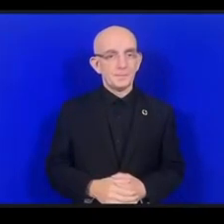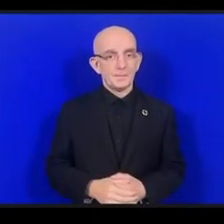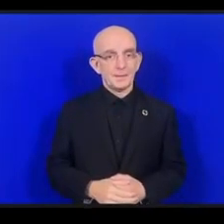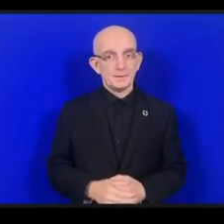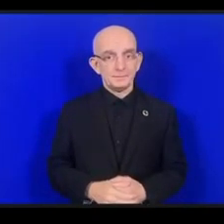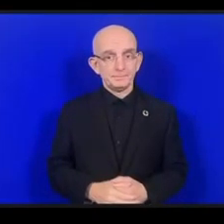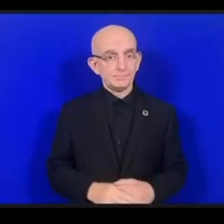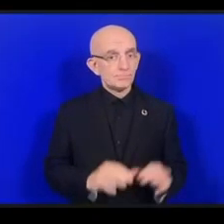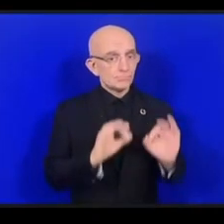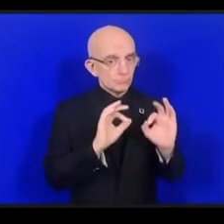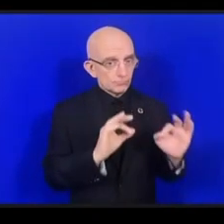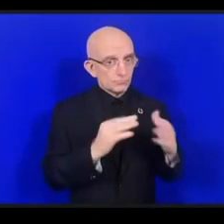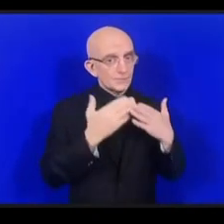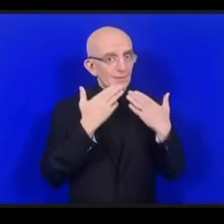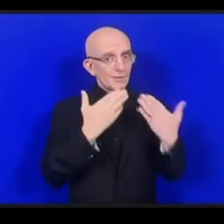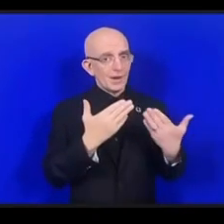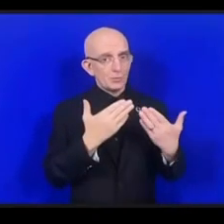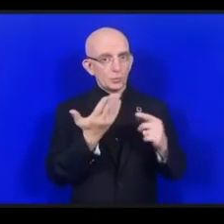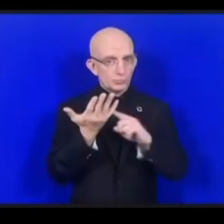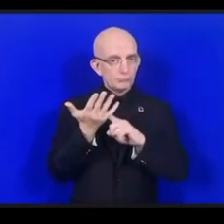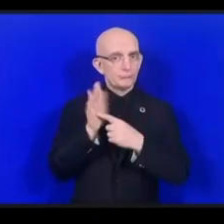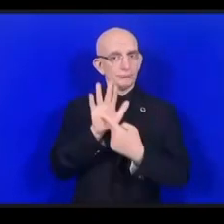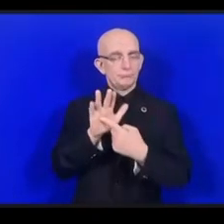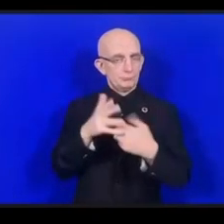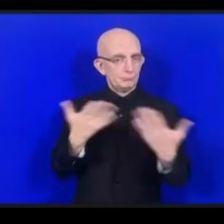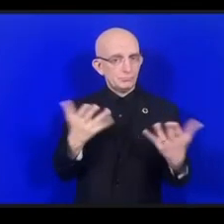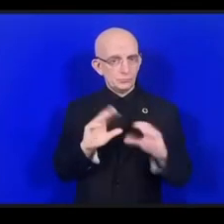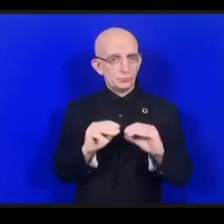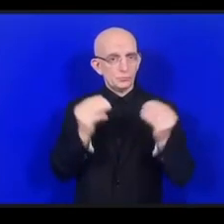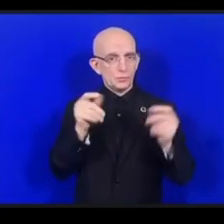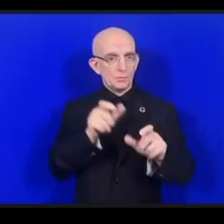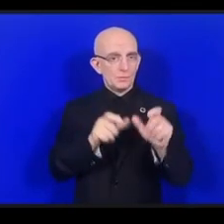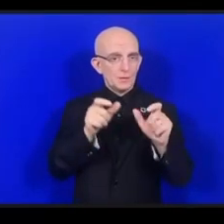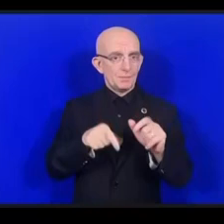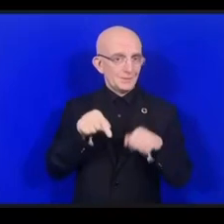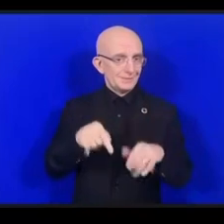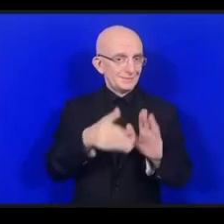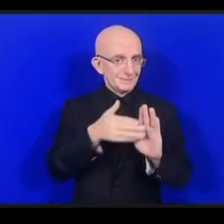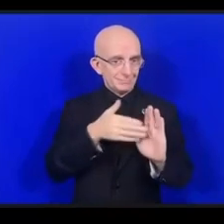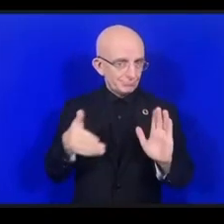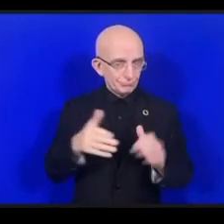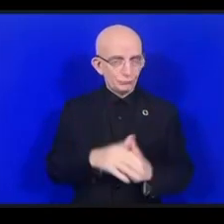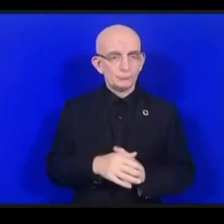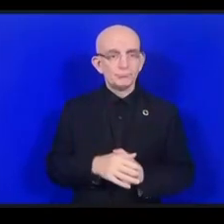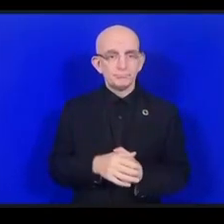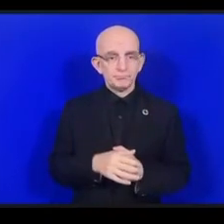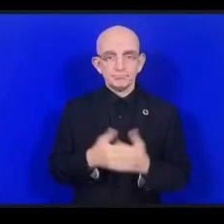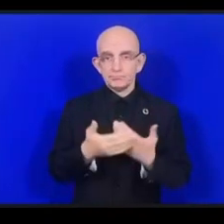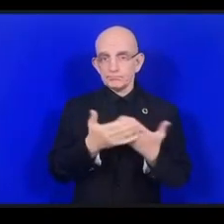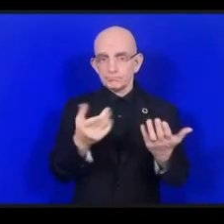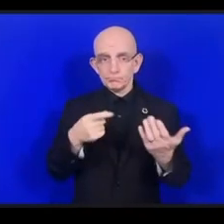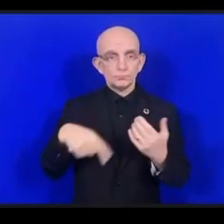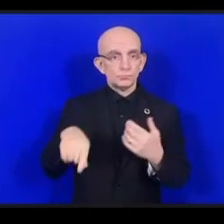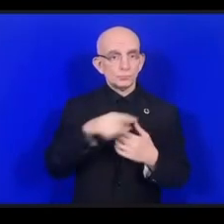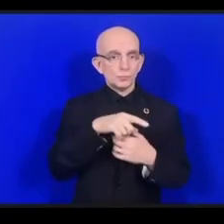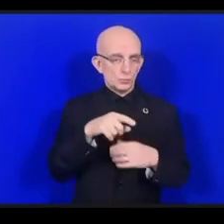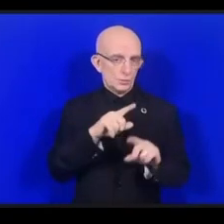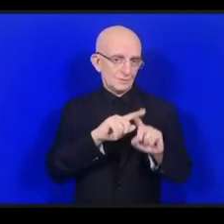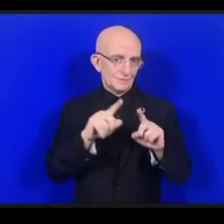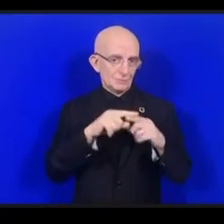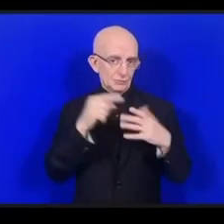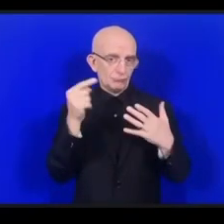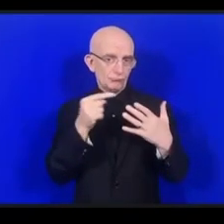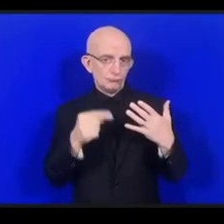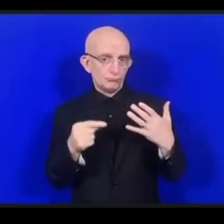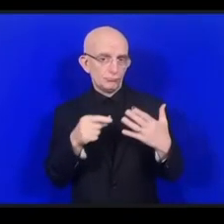感谢你代表年轻人的发声，让在座的各位呢都能够听到代表年轻人的声音。